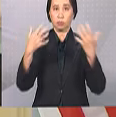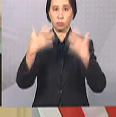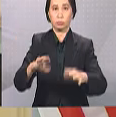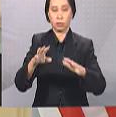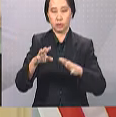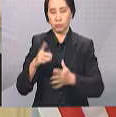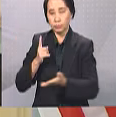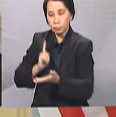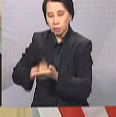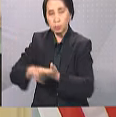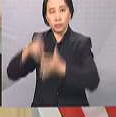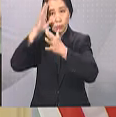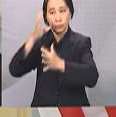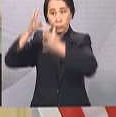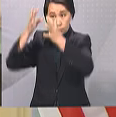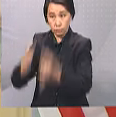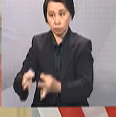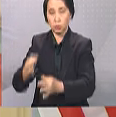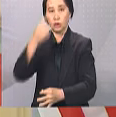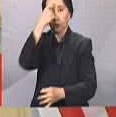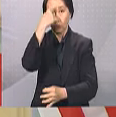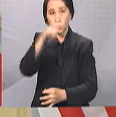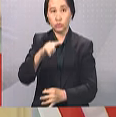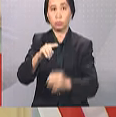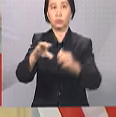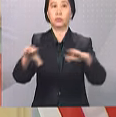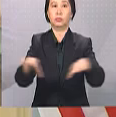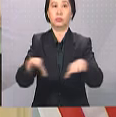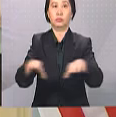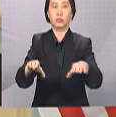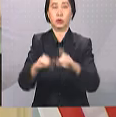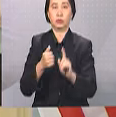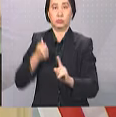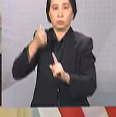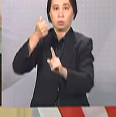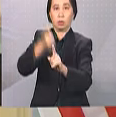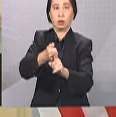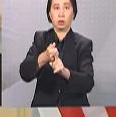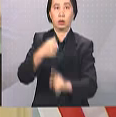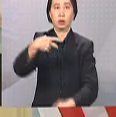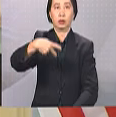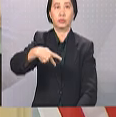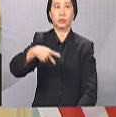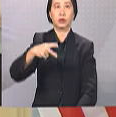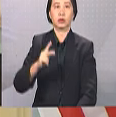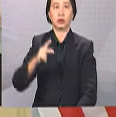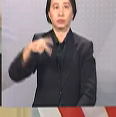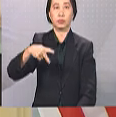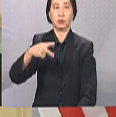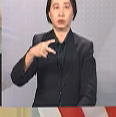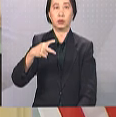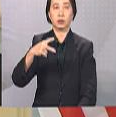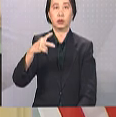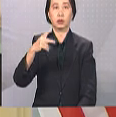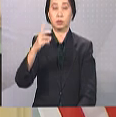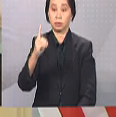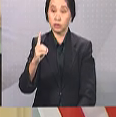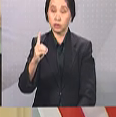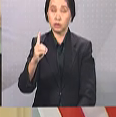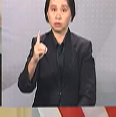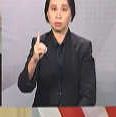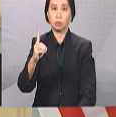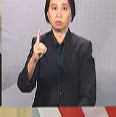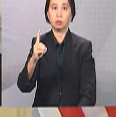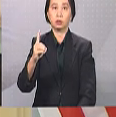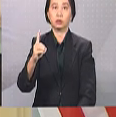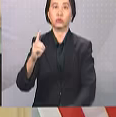memutuskan untuk melaksanakan arahan PKPD ketujuh